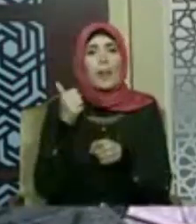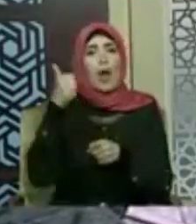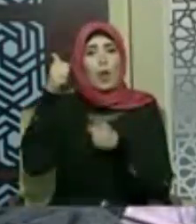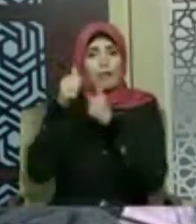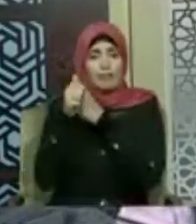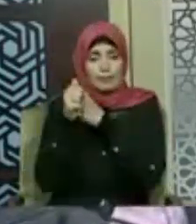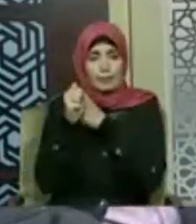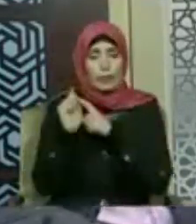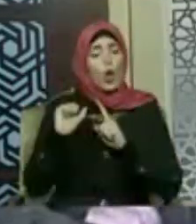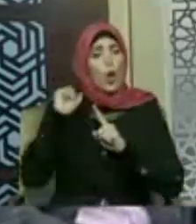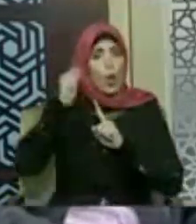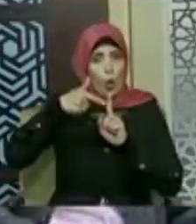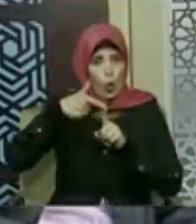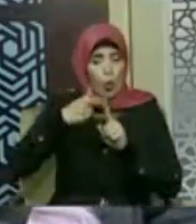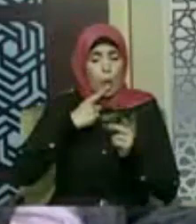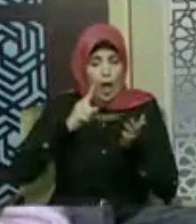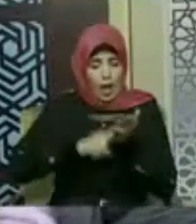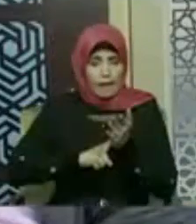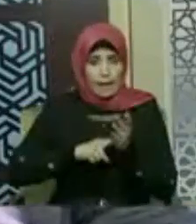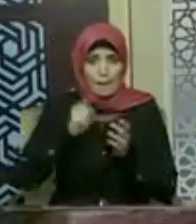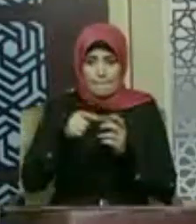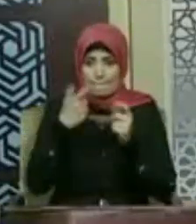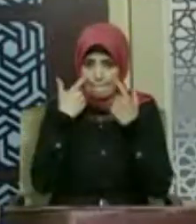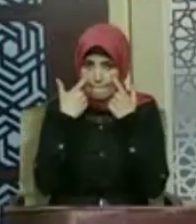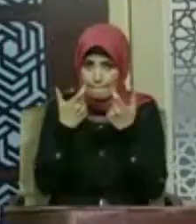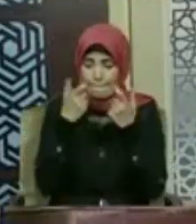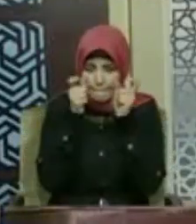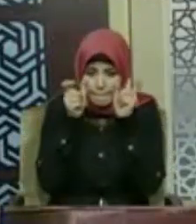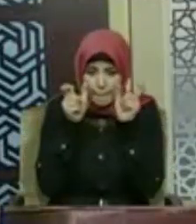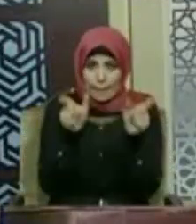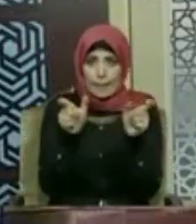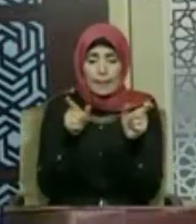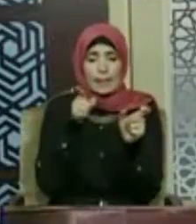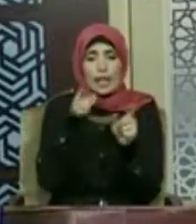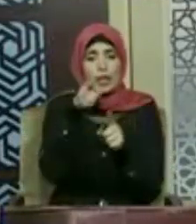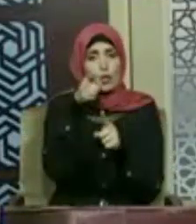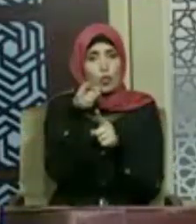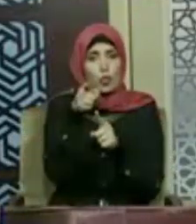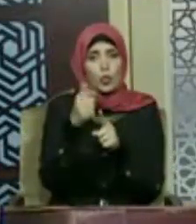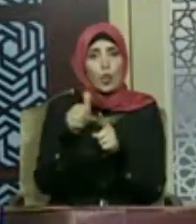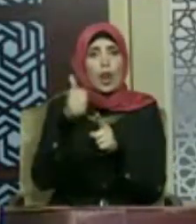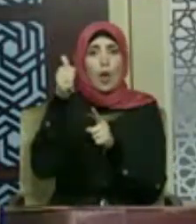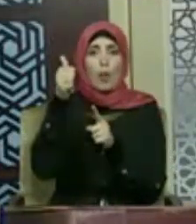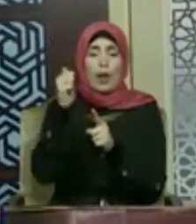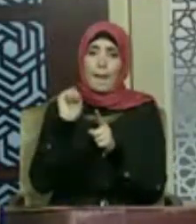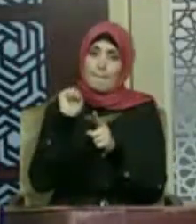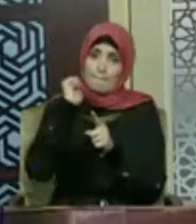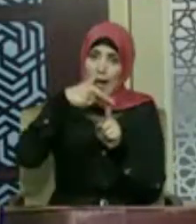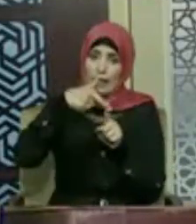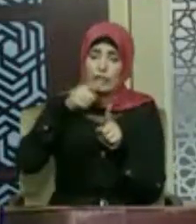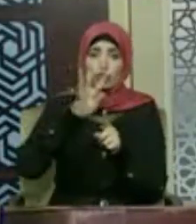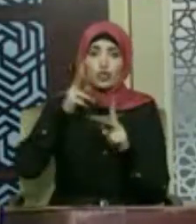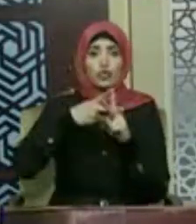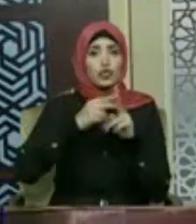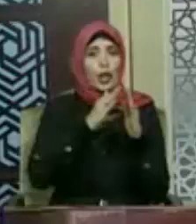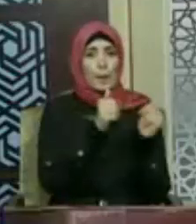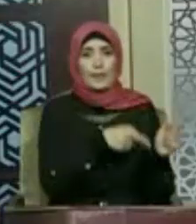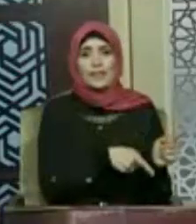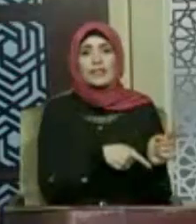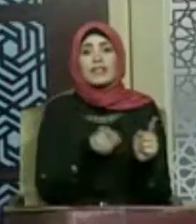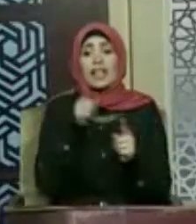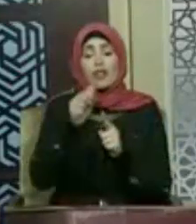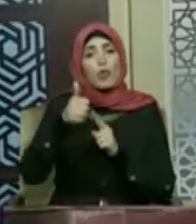والواجب العيني يتوجه إليكم قبل غيركم، كما يتوجه إلى